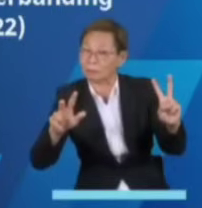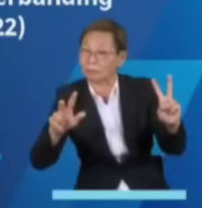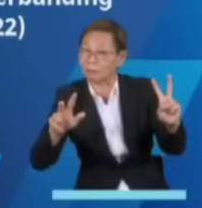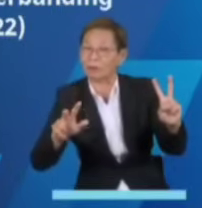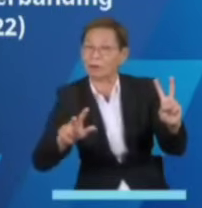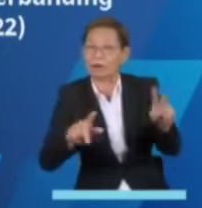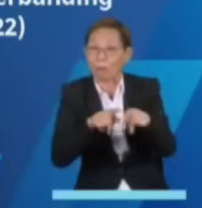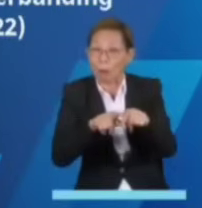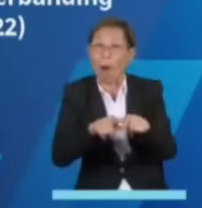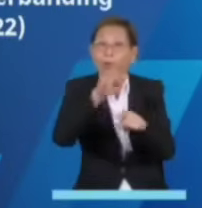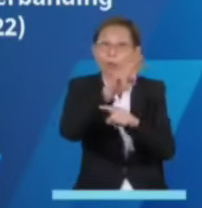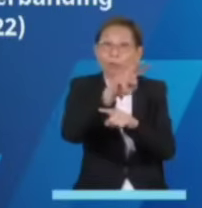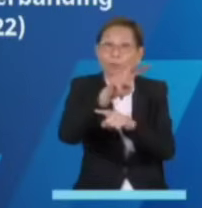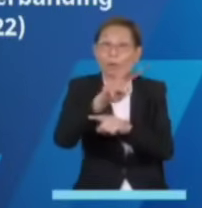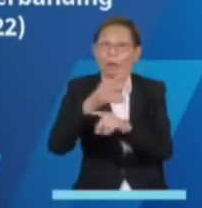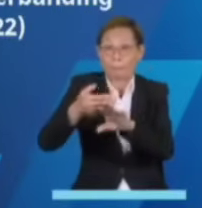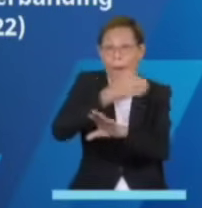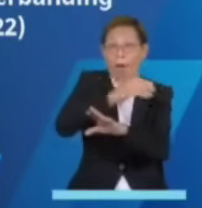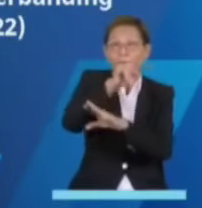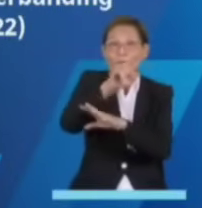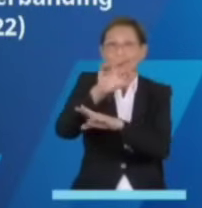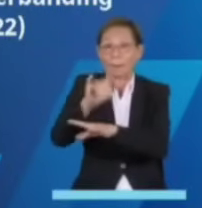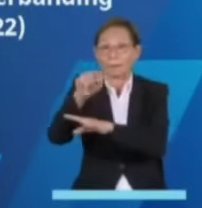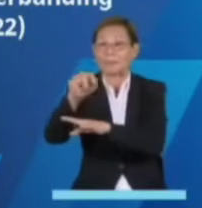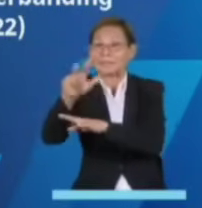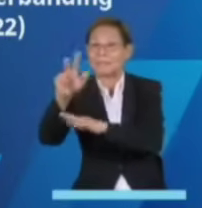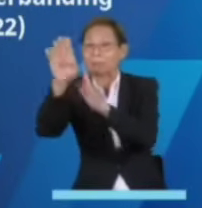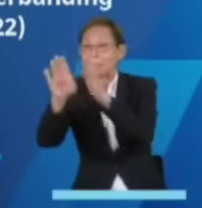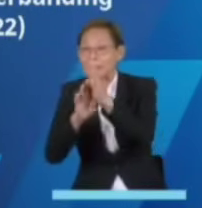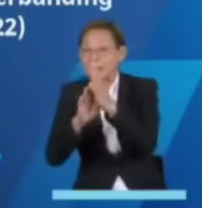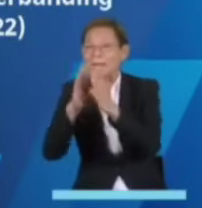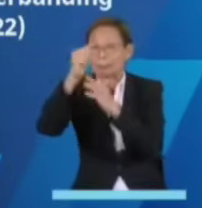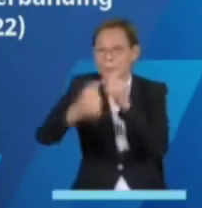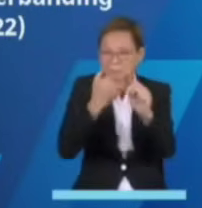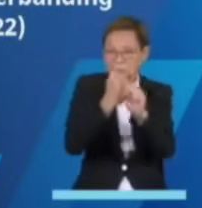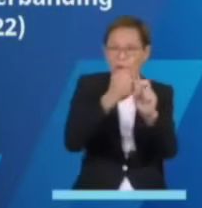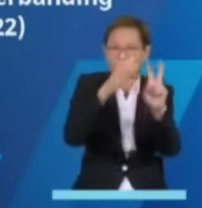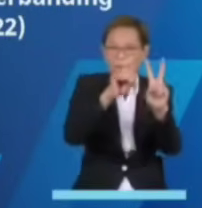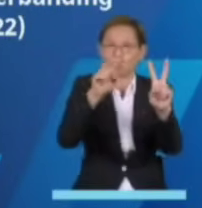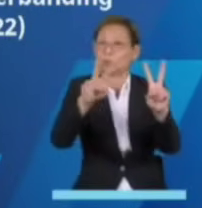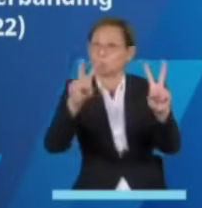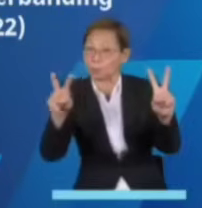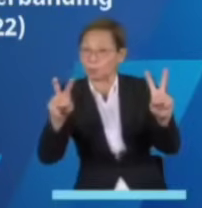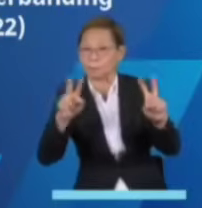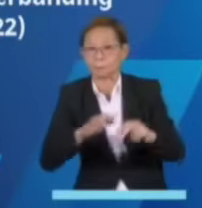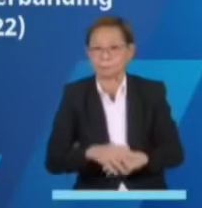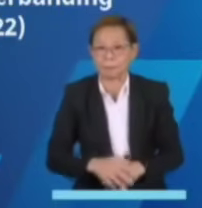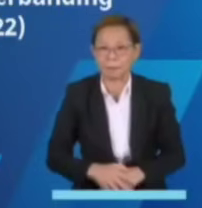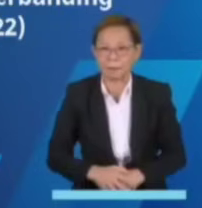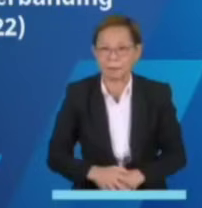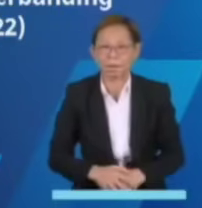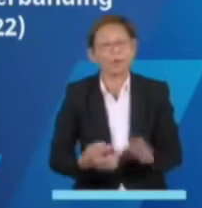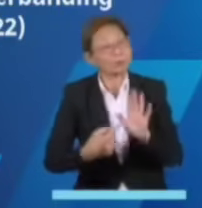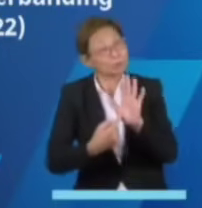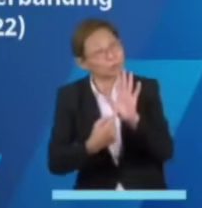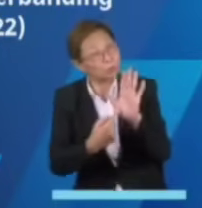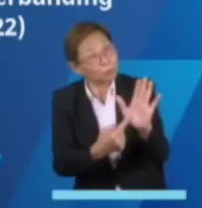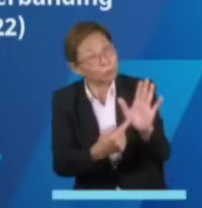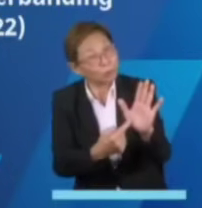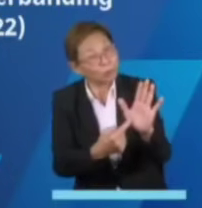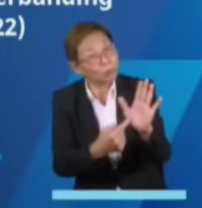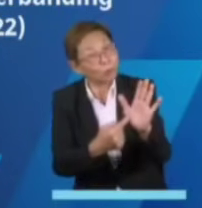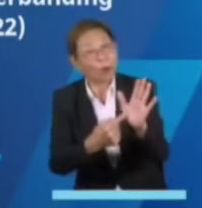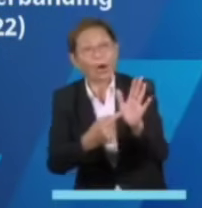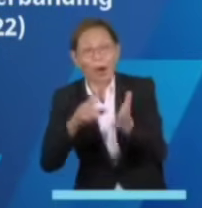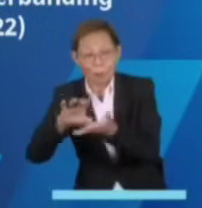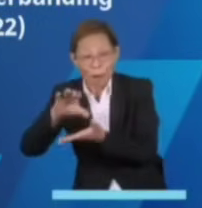ketimbang 26.3 bilion ringgit tahun 2022. Ini melambangkan